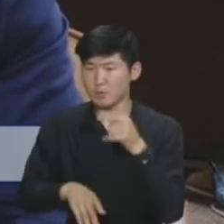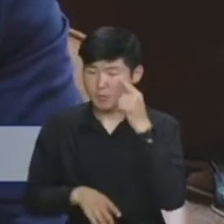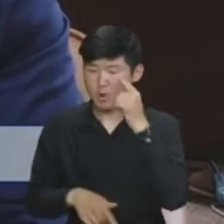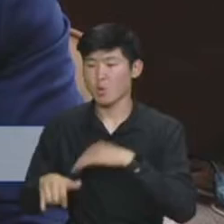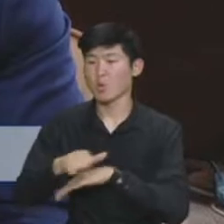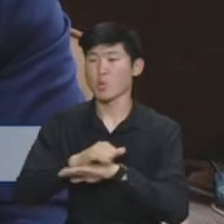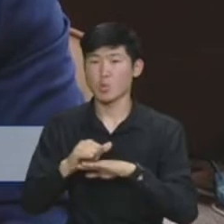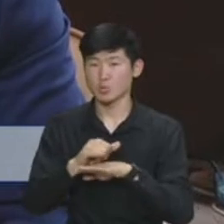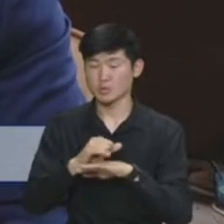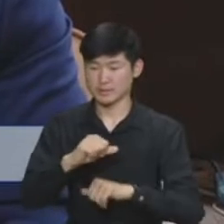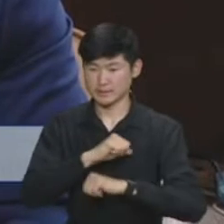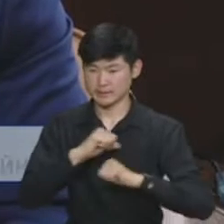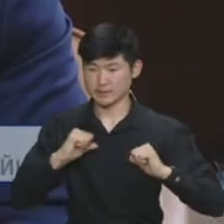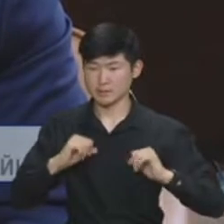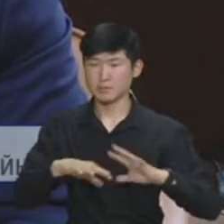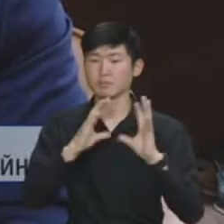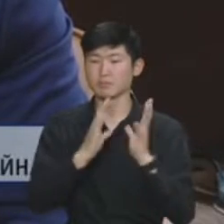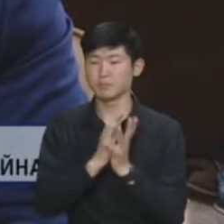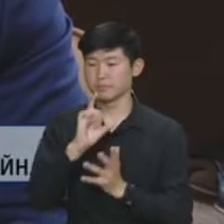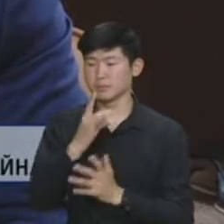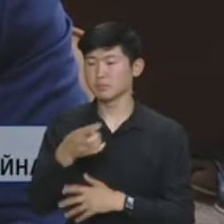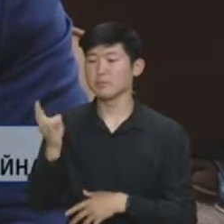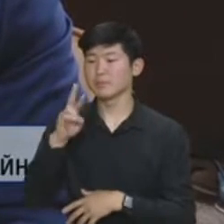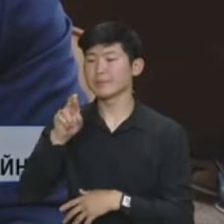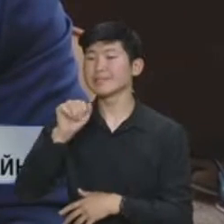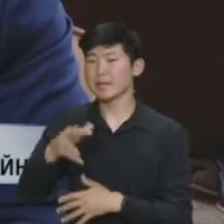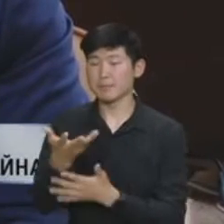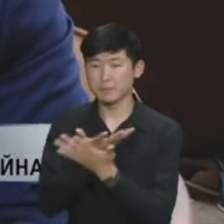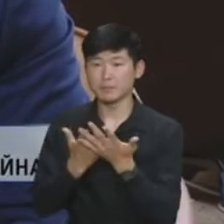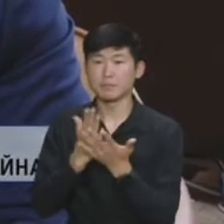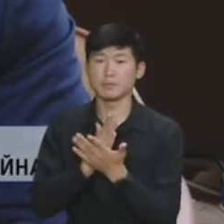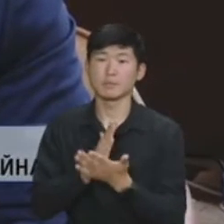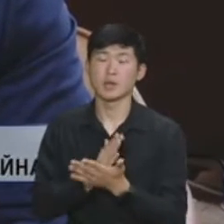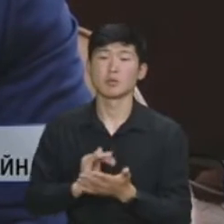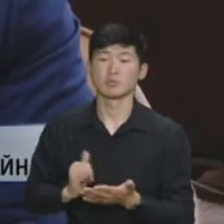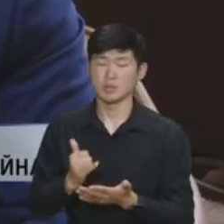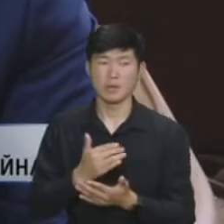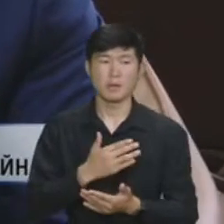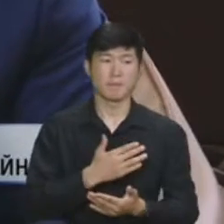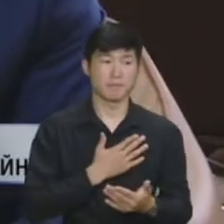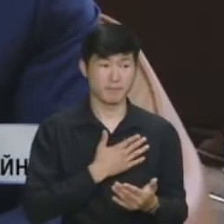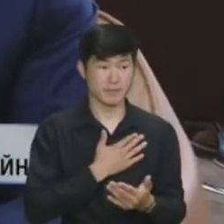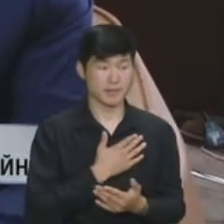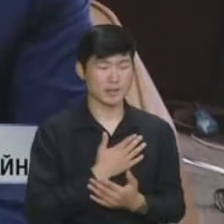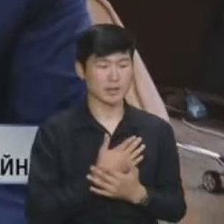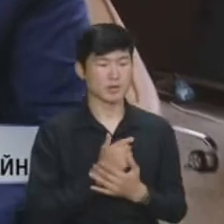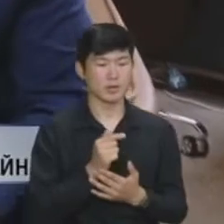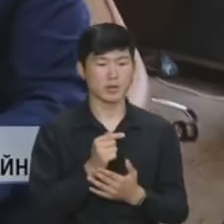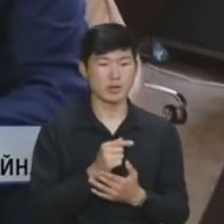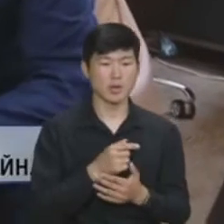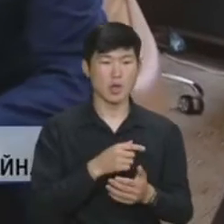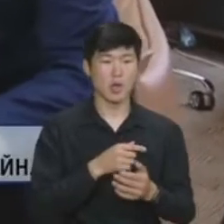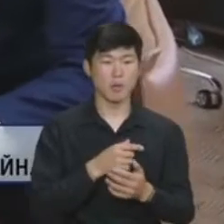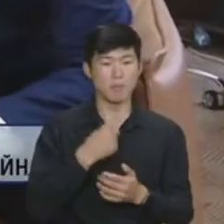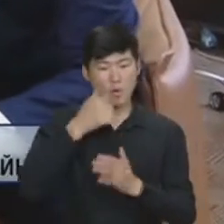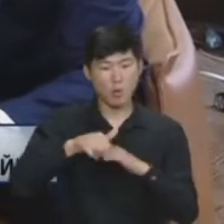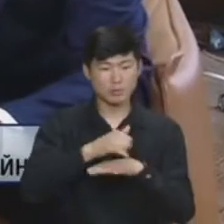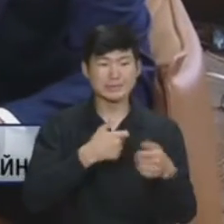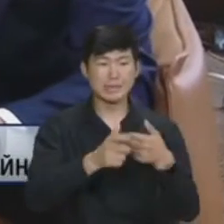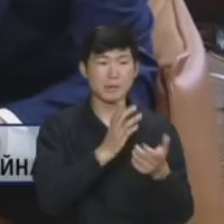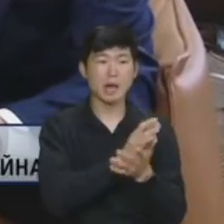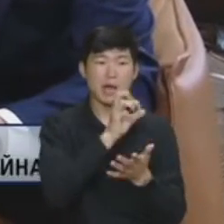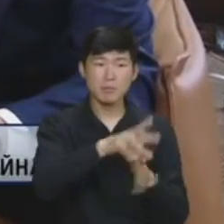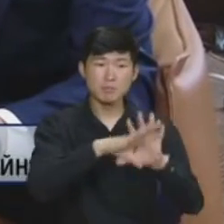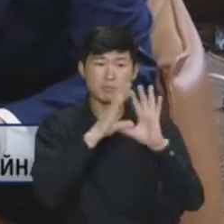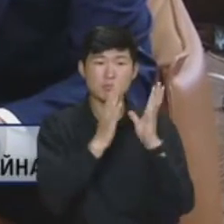дүндэл Монгол улсын иргэдийн эрүүл мэндийн асуудал яригдчих байгаа болохоор. Ер нь манайх одоо засаглал дээр бодталдагдж байгаа